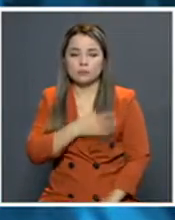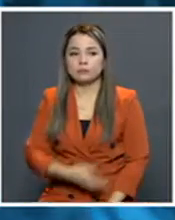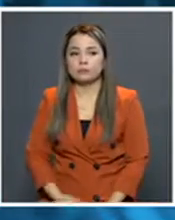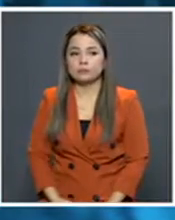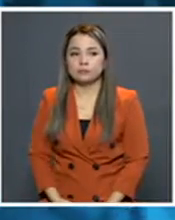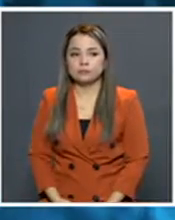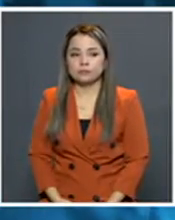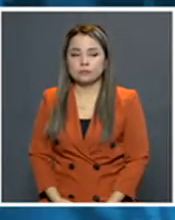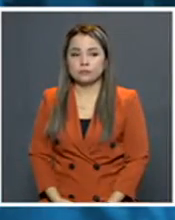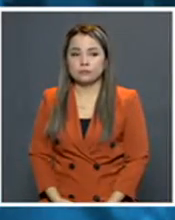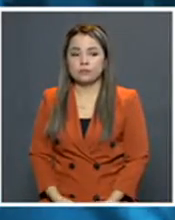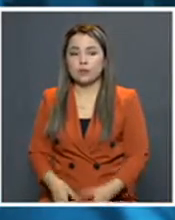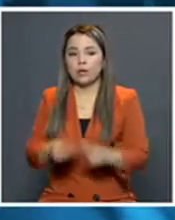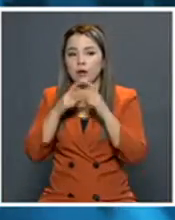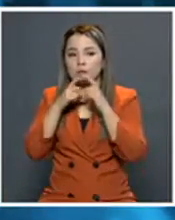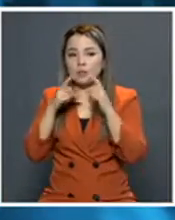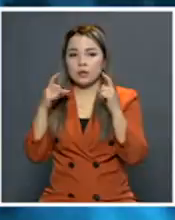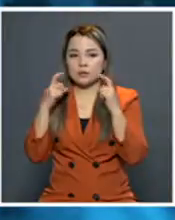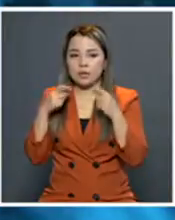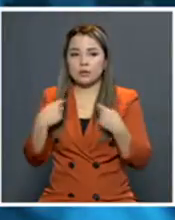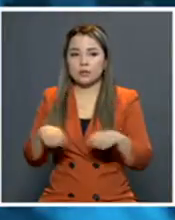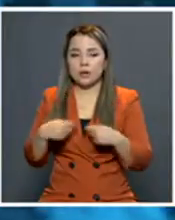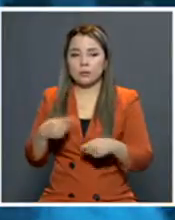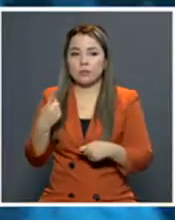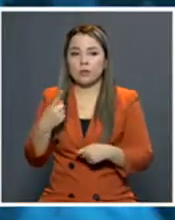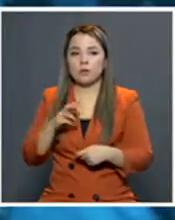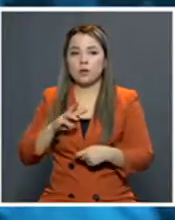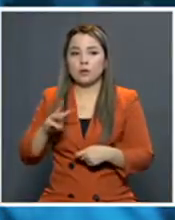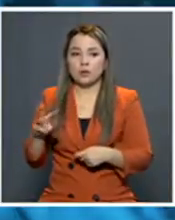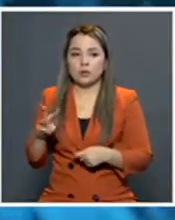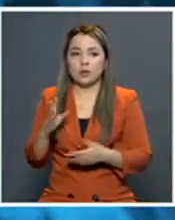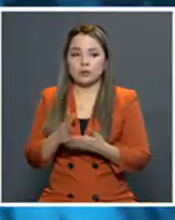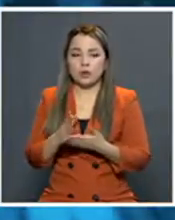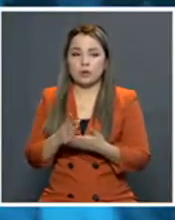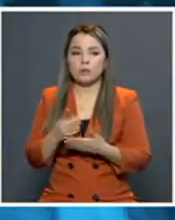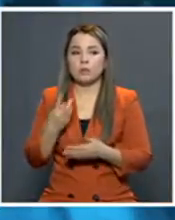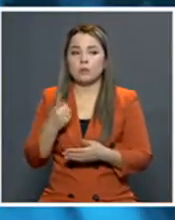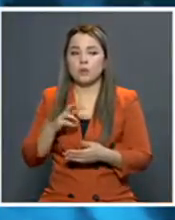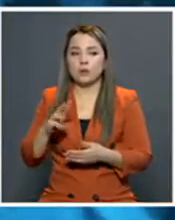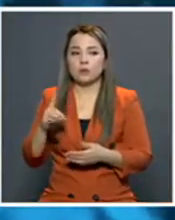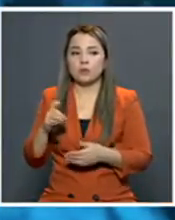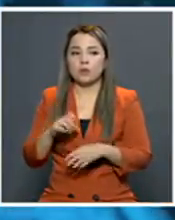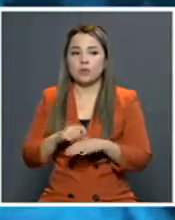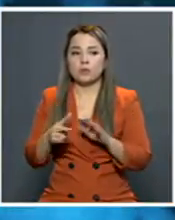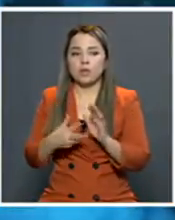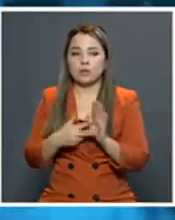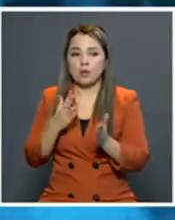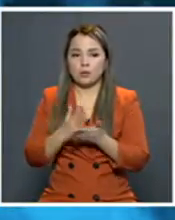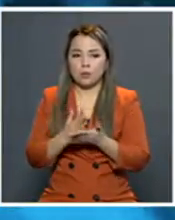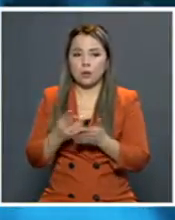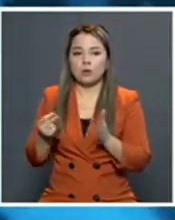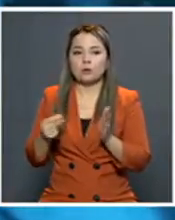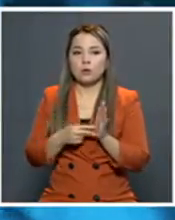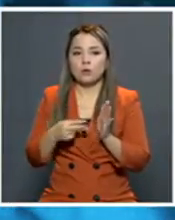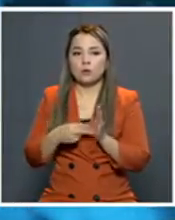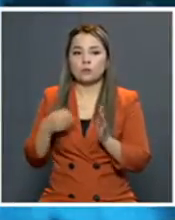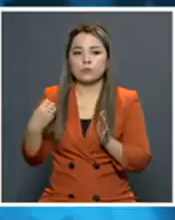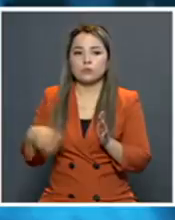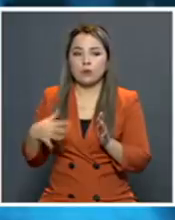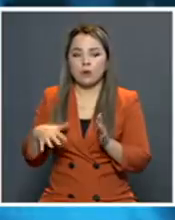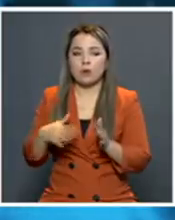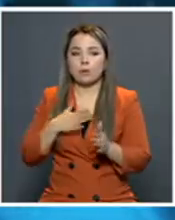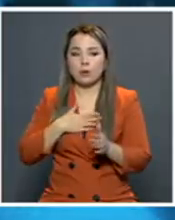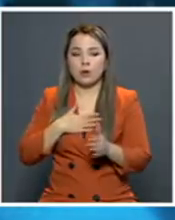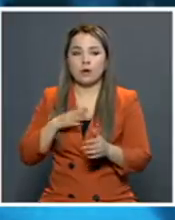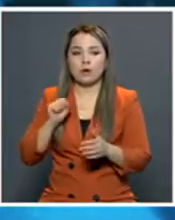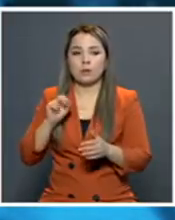Маска сатасыз ба? 1 миллион 116 бар, еще 1 миллион 118-ден бар. А неге қымбат обычный аптекада 20 теңге,